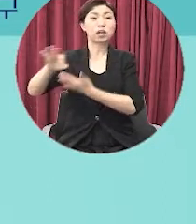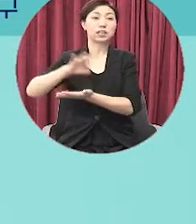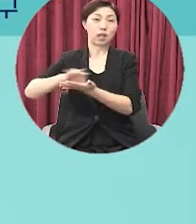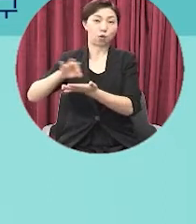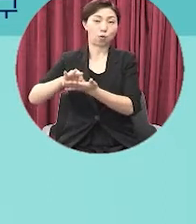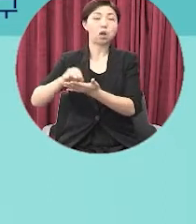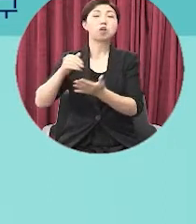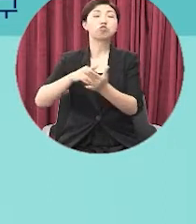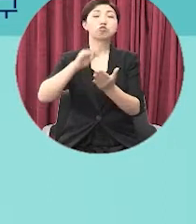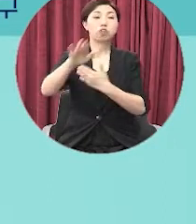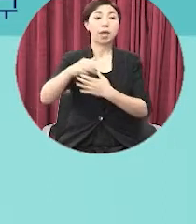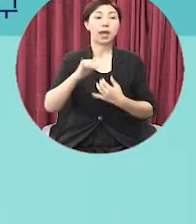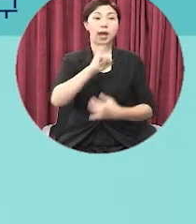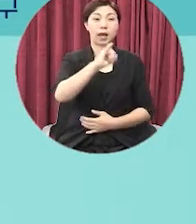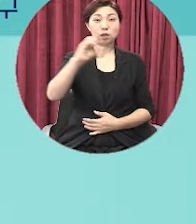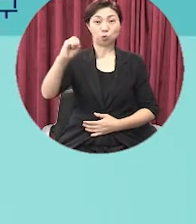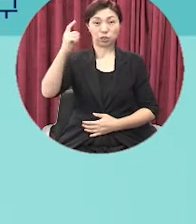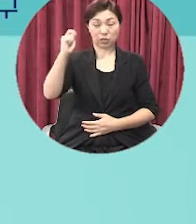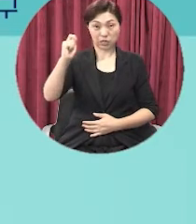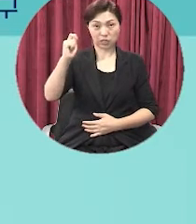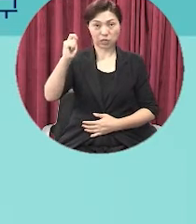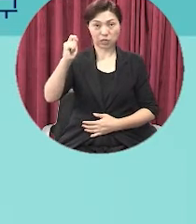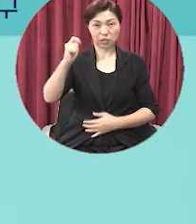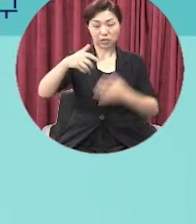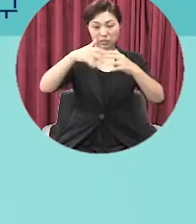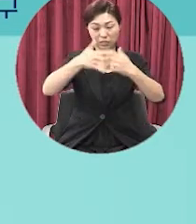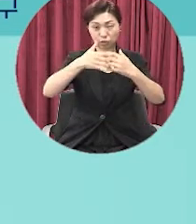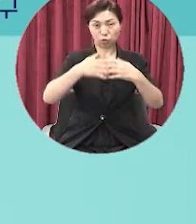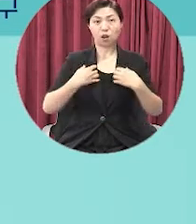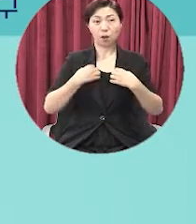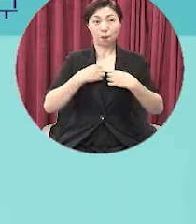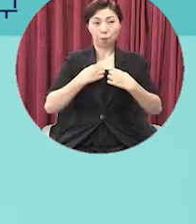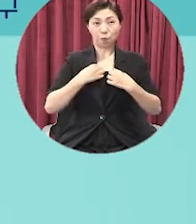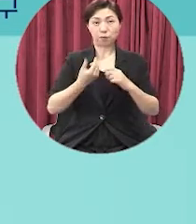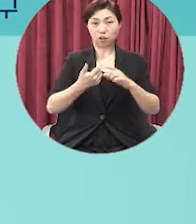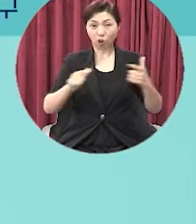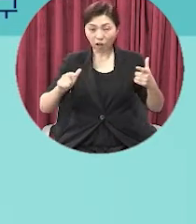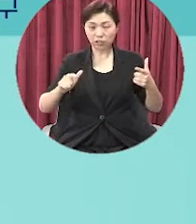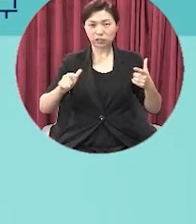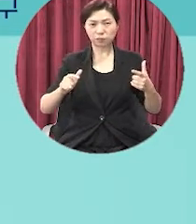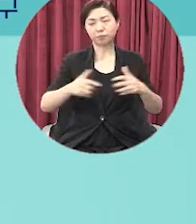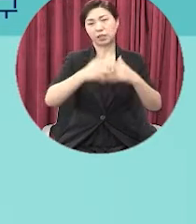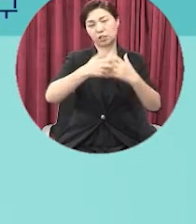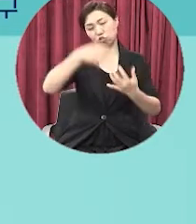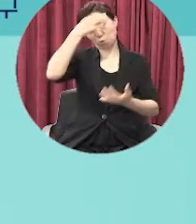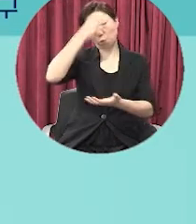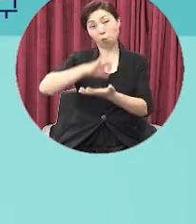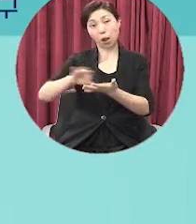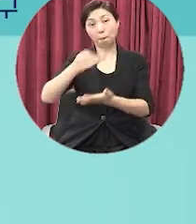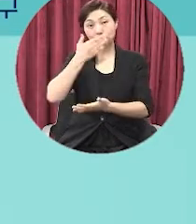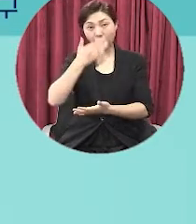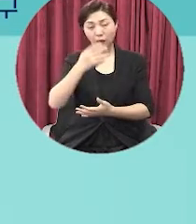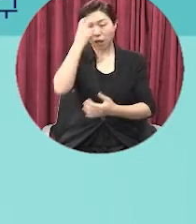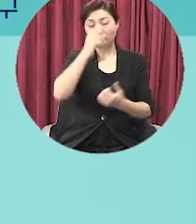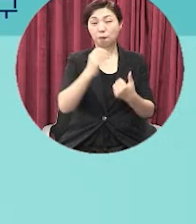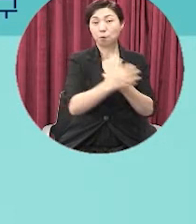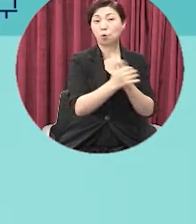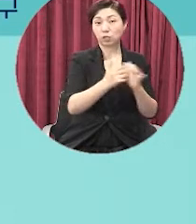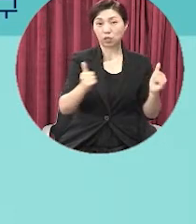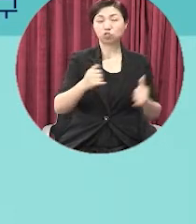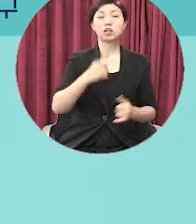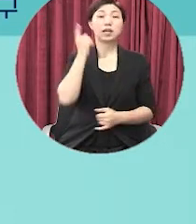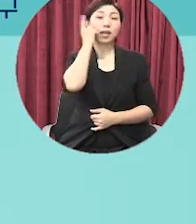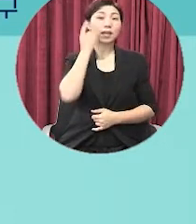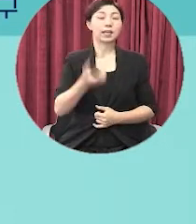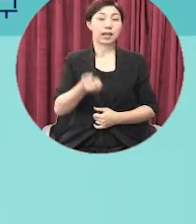장비와 아 규제 지들이 얻으신 구조를 파괴 생겨야 되고 보자 도 본인의 스마트폰 또 싱 씨와 보호자 등